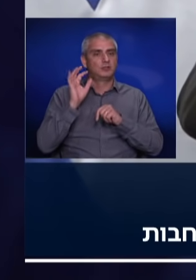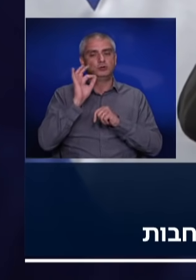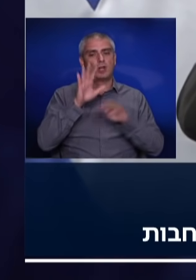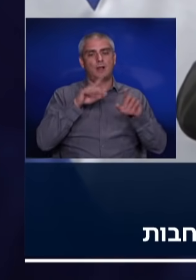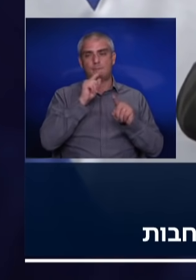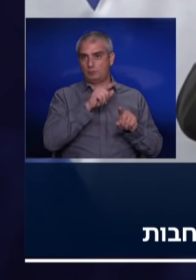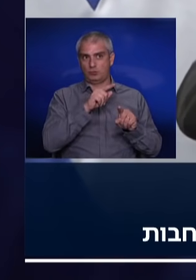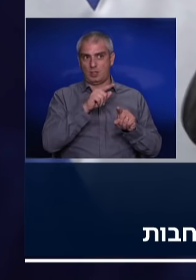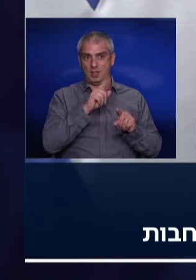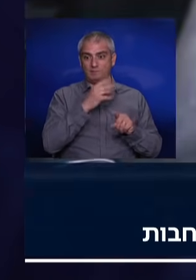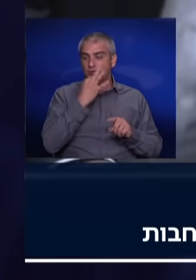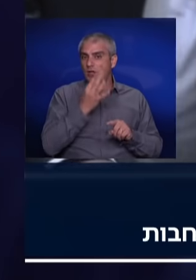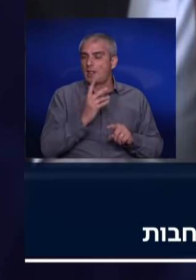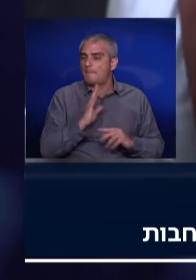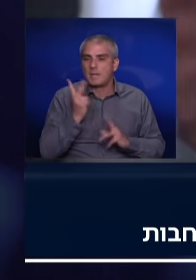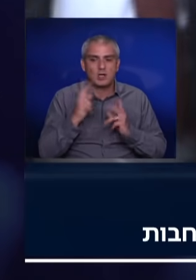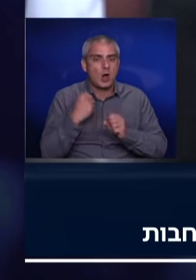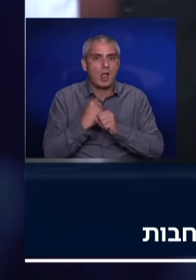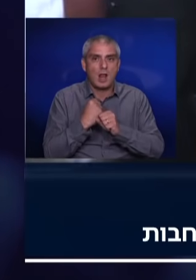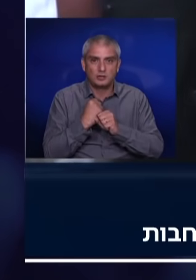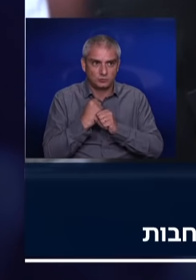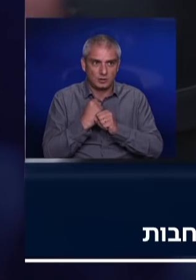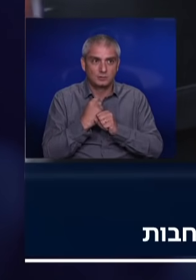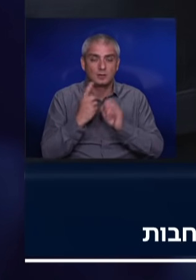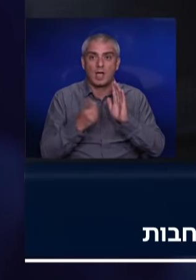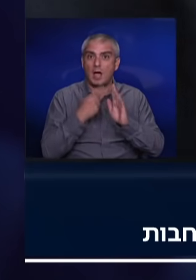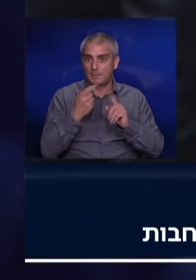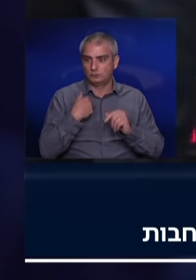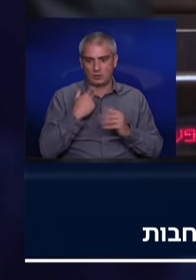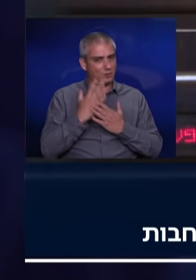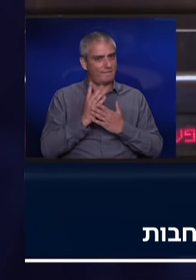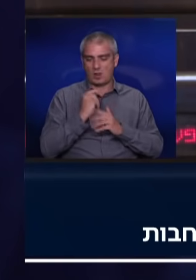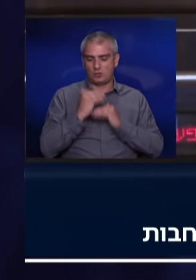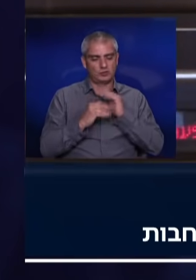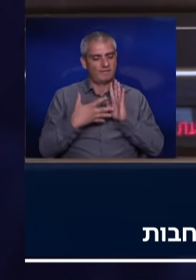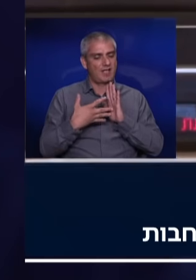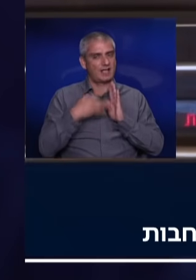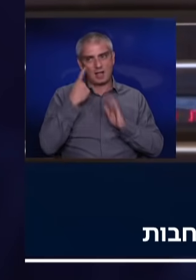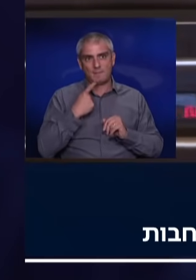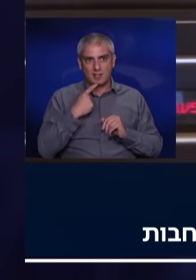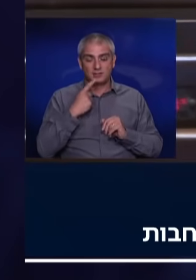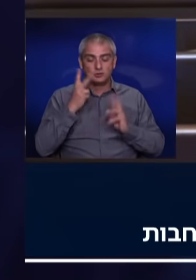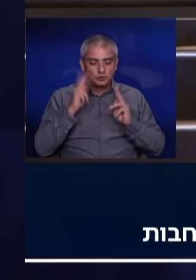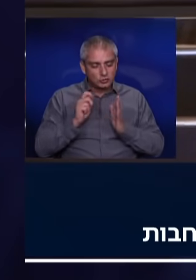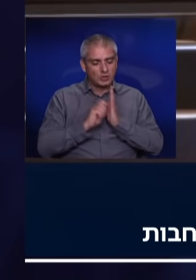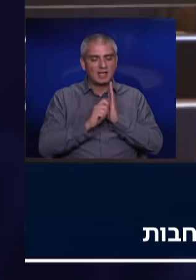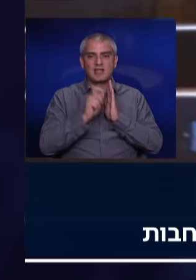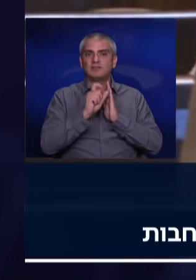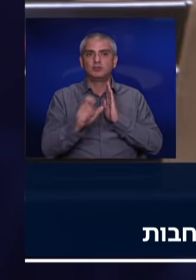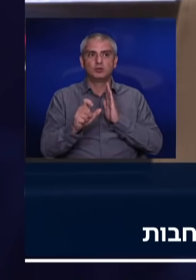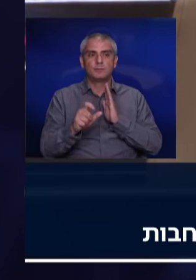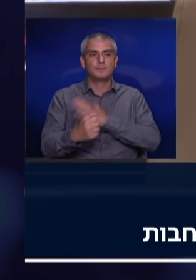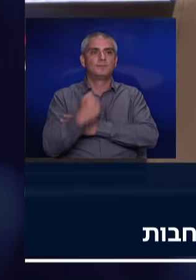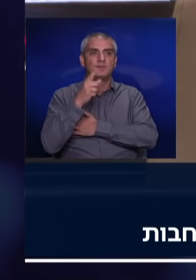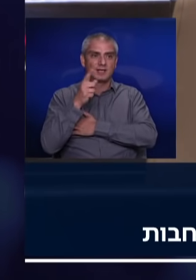המדיני. השאלה במה היא תוכל לעסוק, והפעם, כשאנחנו כבר לא בשלב של חקירה פלילית, אלא שיש כתבי אישום, המנדט